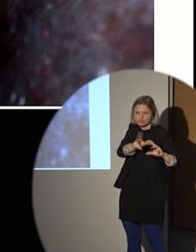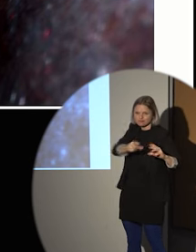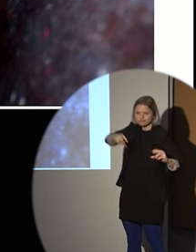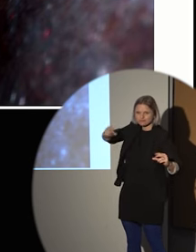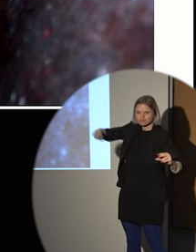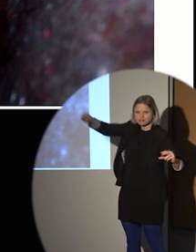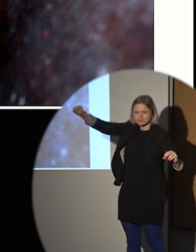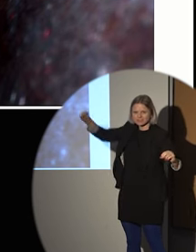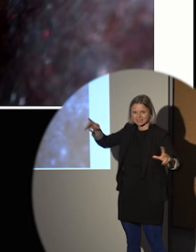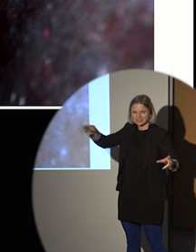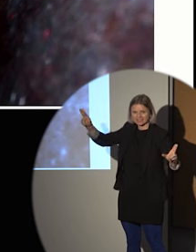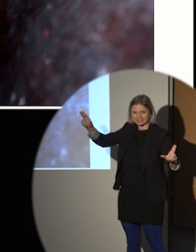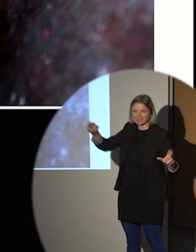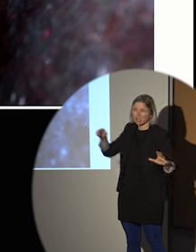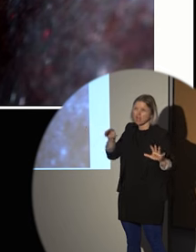de 9000